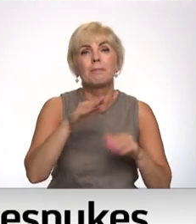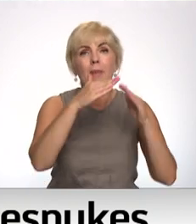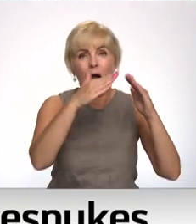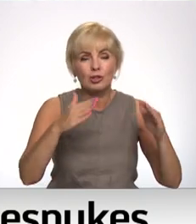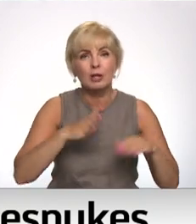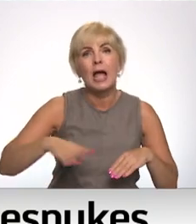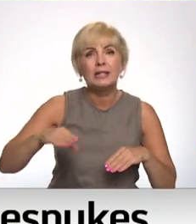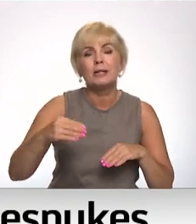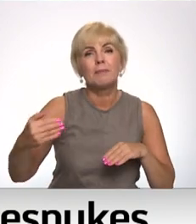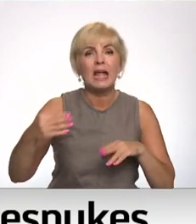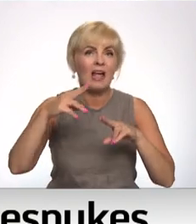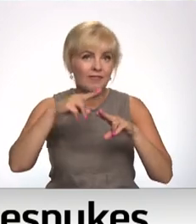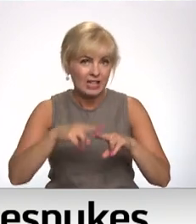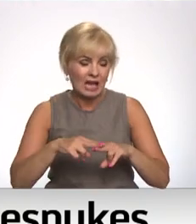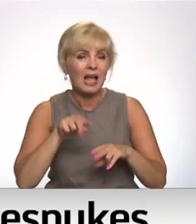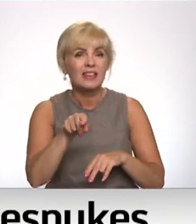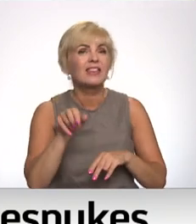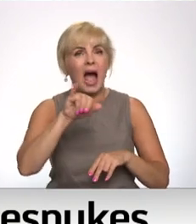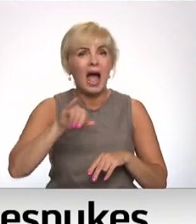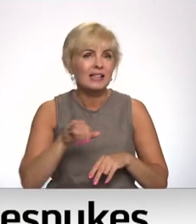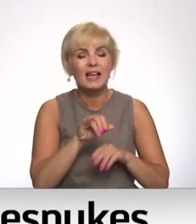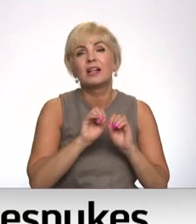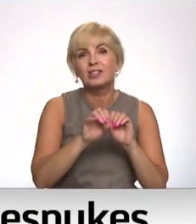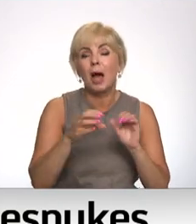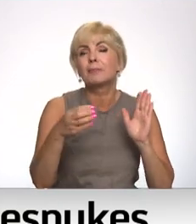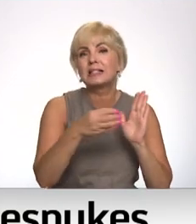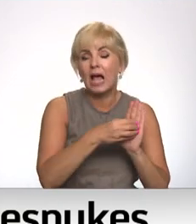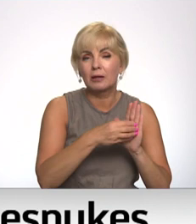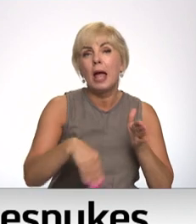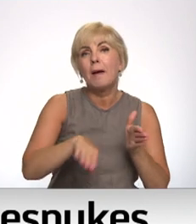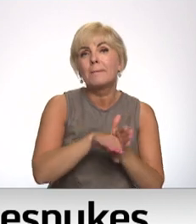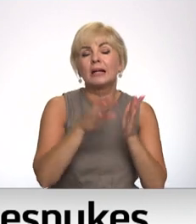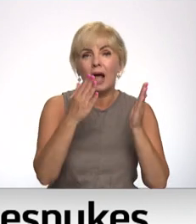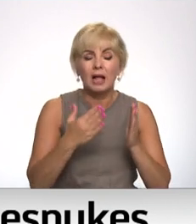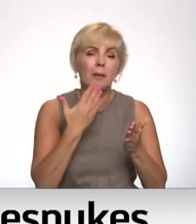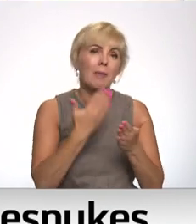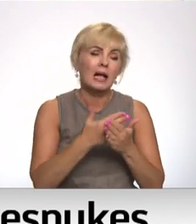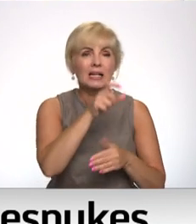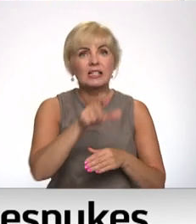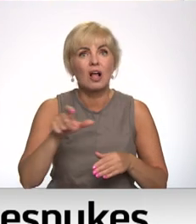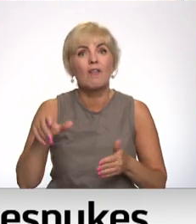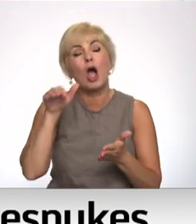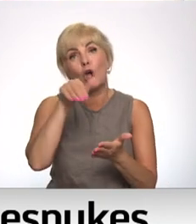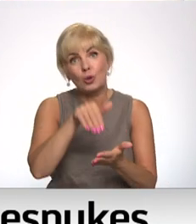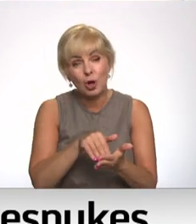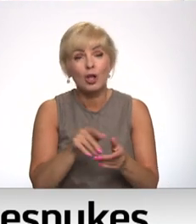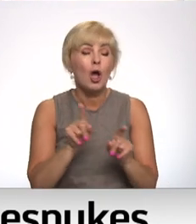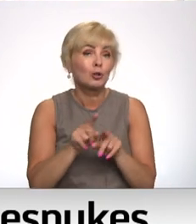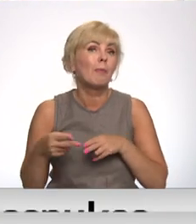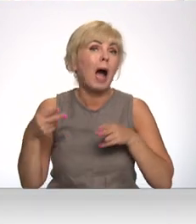viņas ģimenes mājvieta. Tad Jana norāda, lai ir simboliski, bet dalība akcijā parāda cilvēka nostāju.